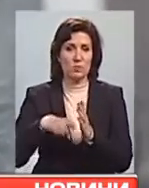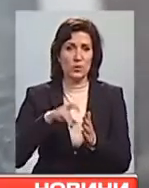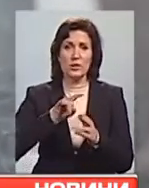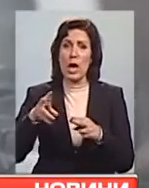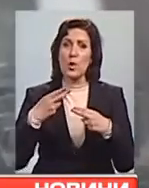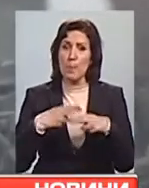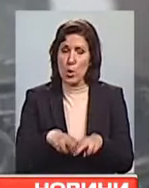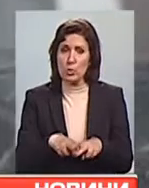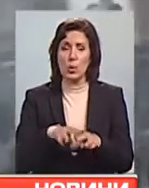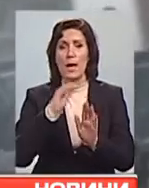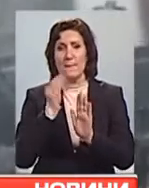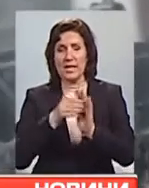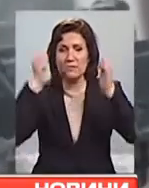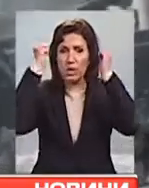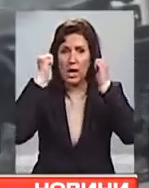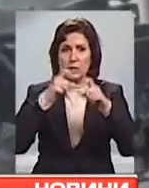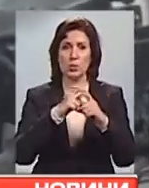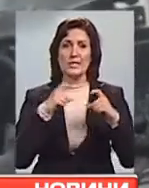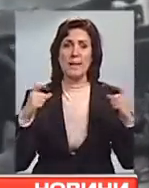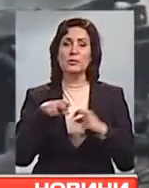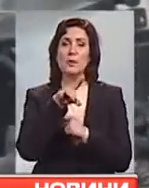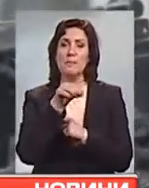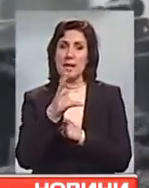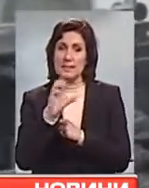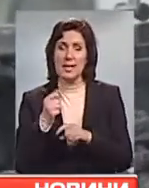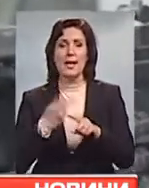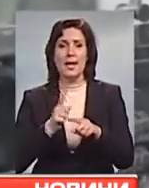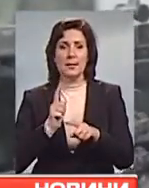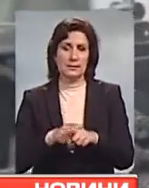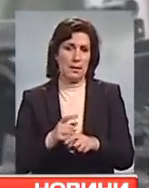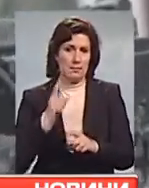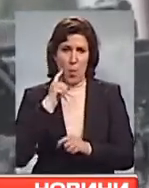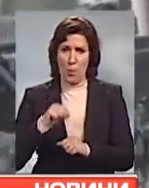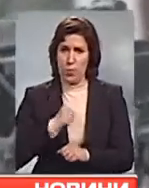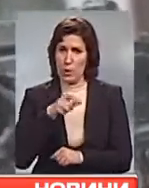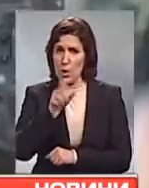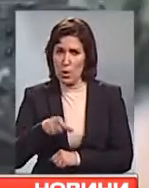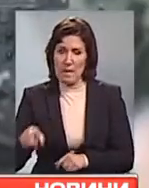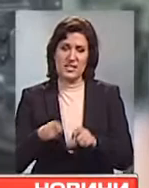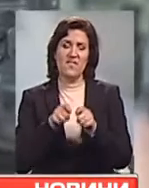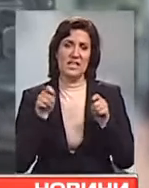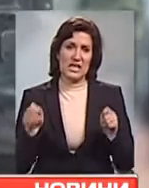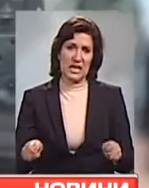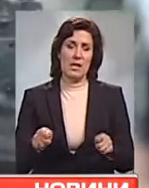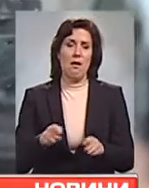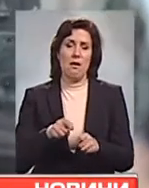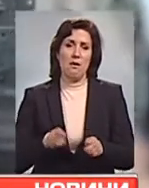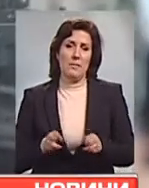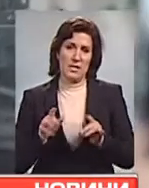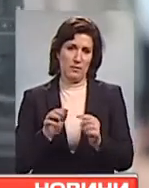Донецькому аеропорту, прикрившись каскою написом «Преса». Це збурило громадськість, а СБУ відкрила кримінальне провадження проти